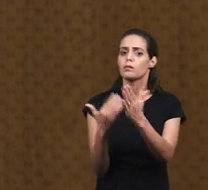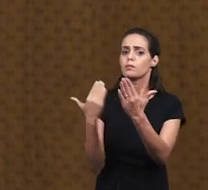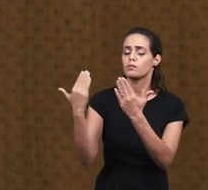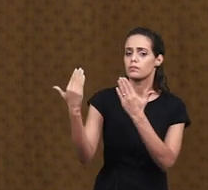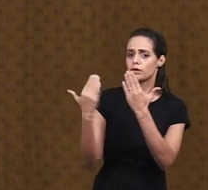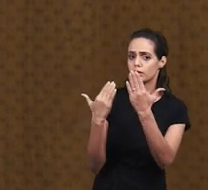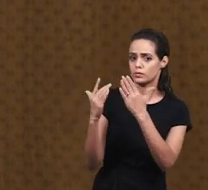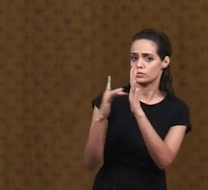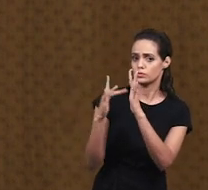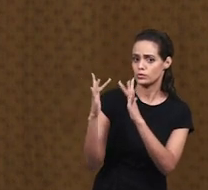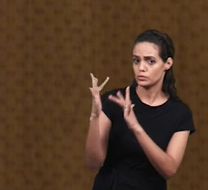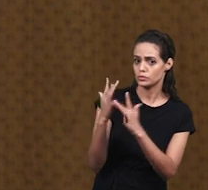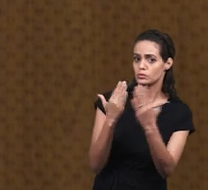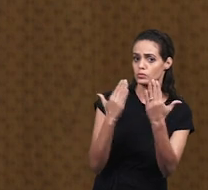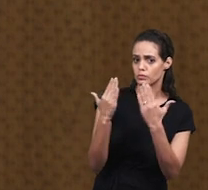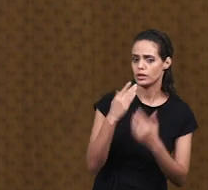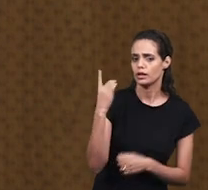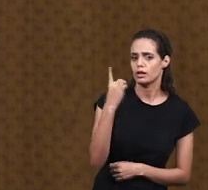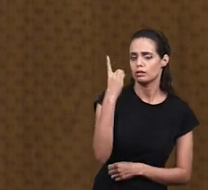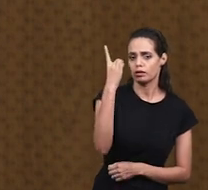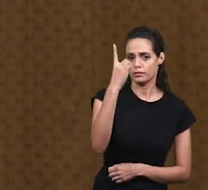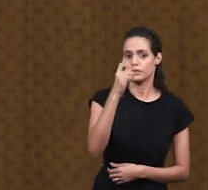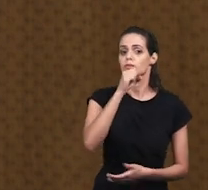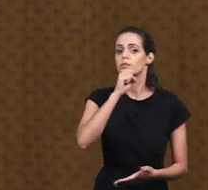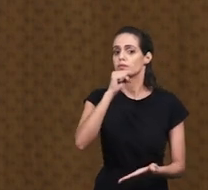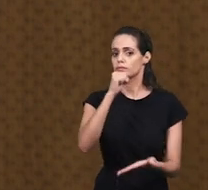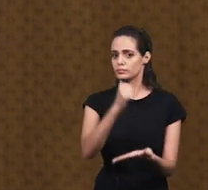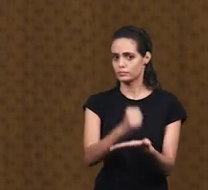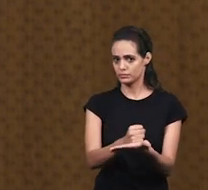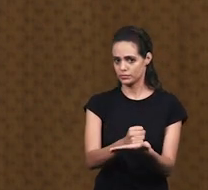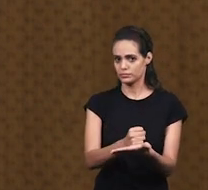Tout d'abord, nous allons parler